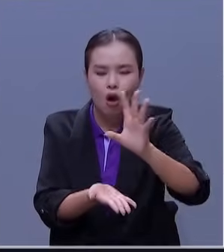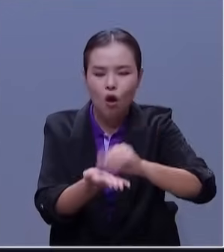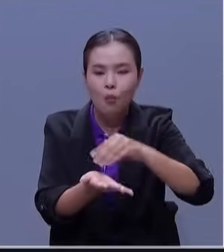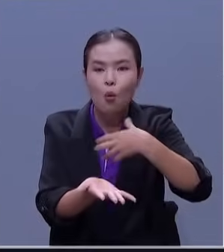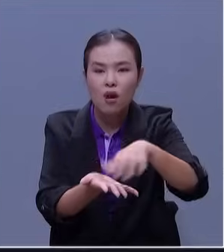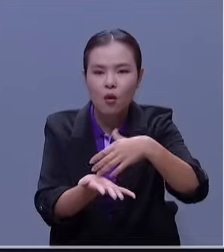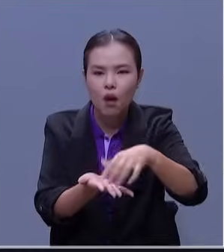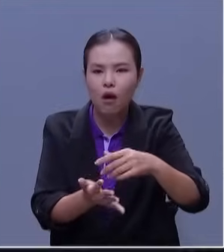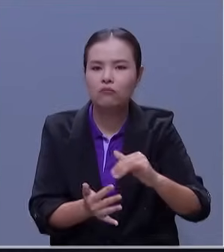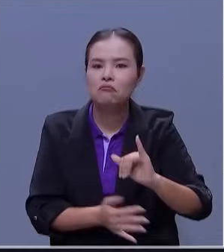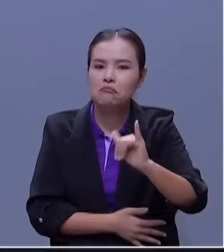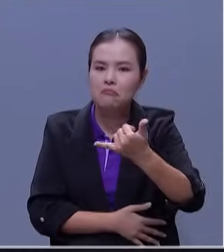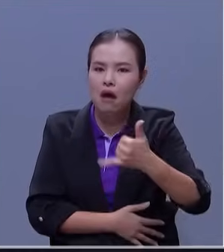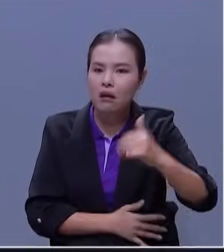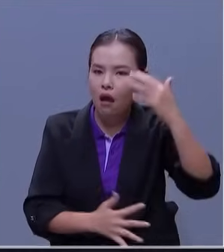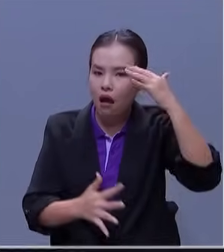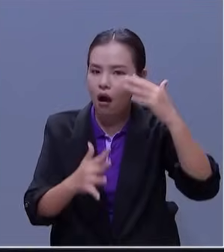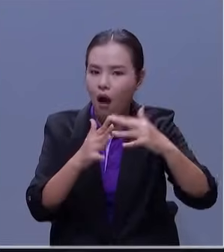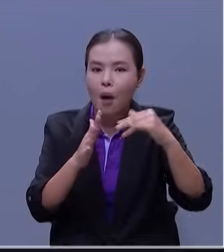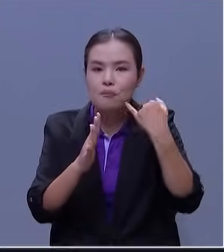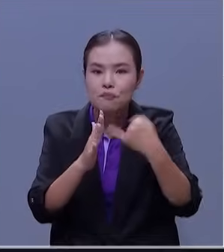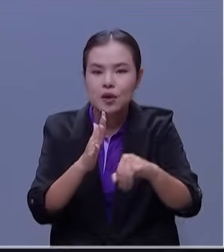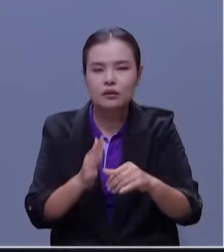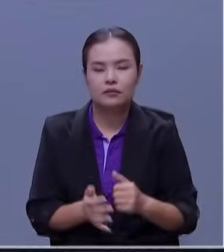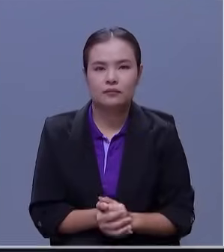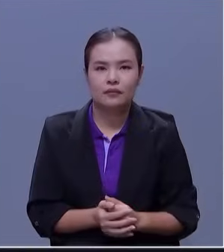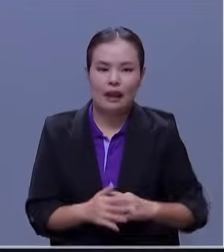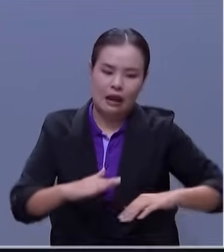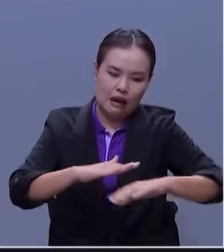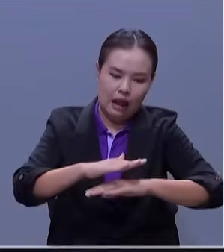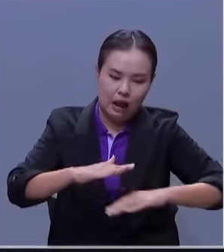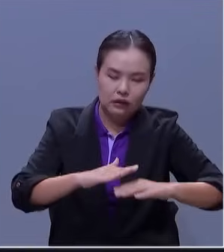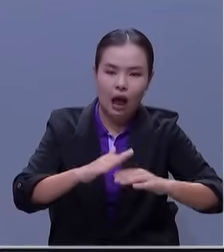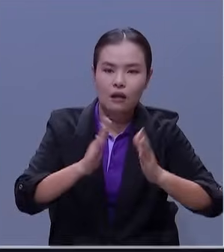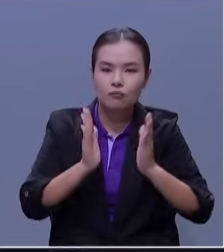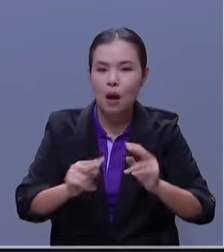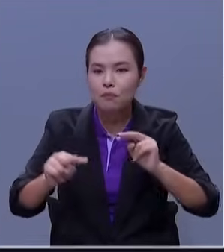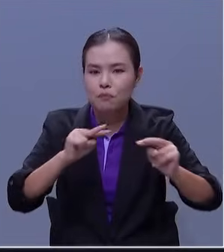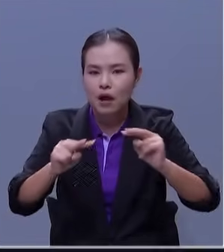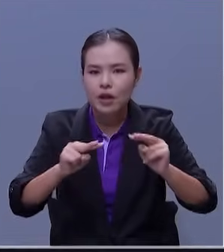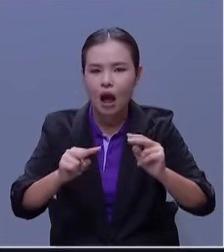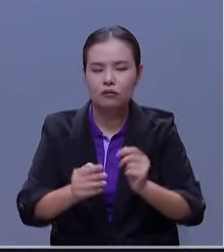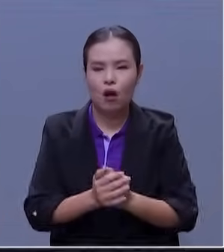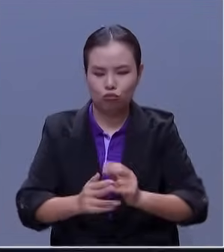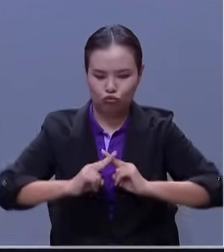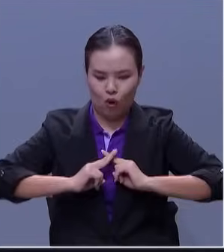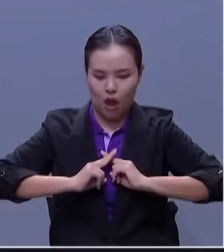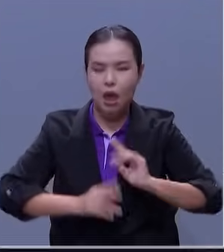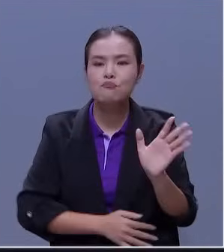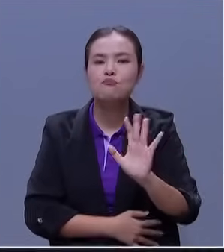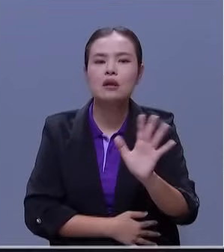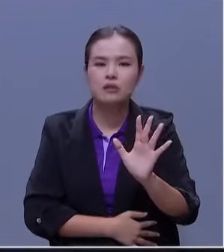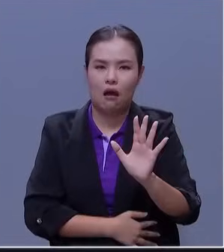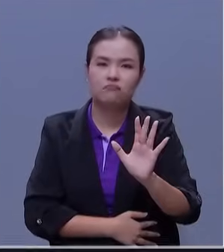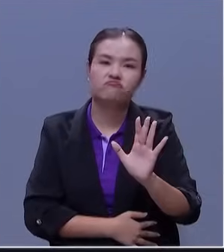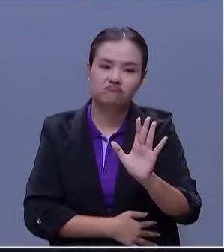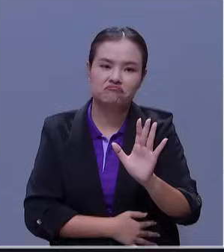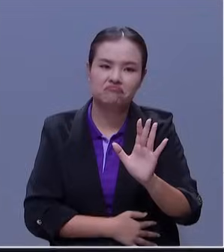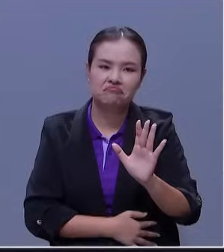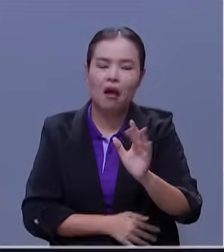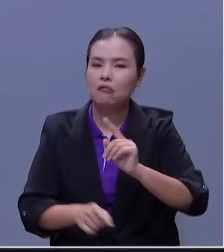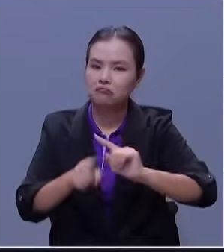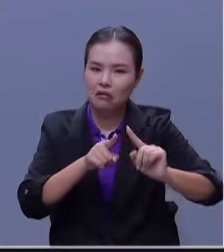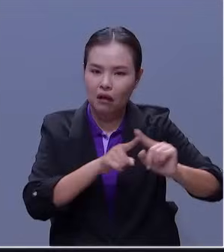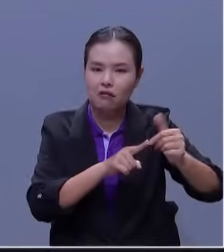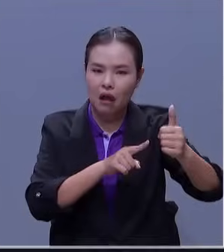บบนั้นซึ่งเขาไม่ได้สัมผัสกับพยานหลักฐานเหล่านั้นเรื่องราวเหล่านั้นโดยตรงเองอะไรเหล่านี้มันเป็นไปได้หลากหล